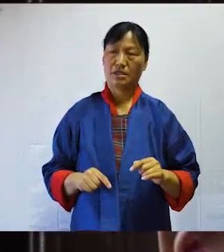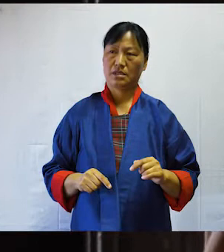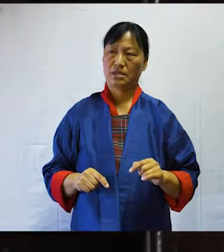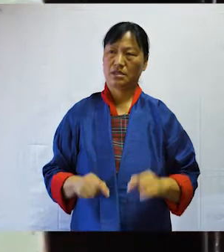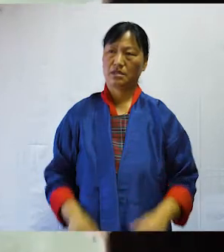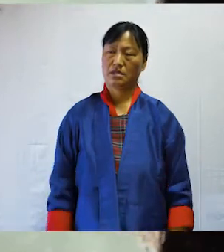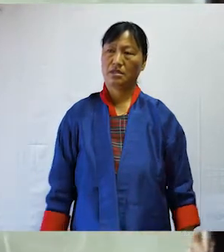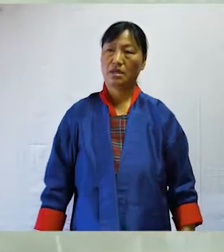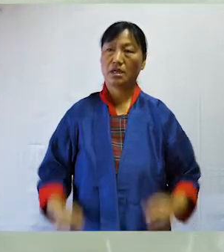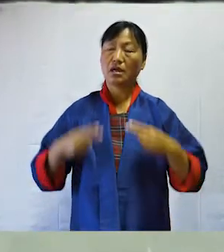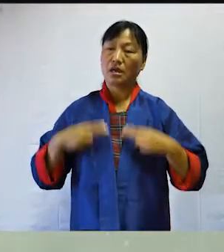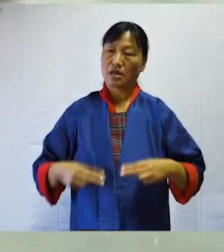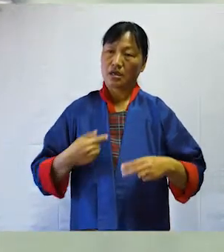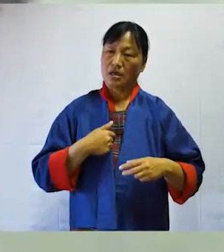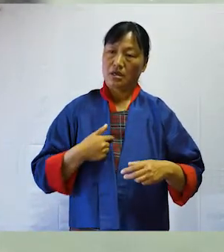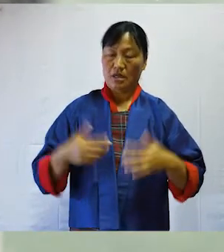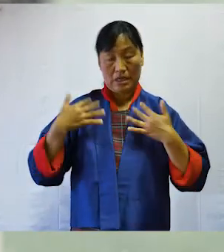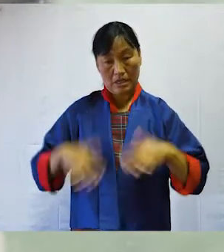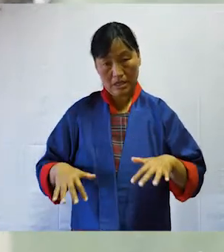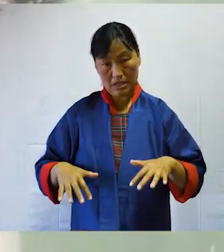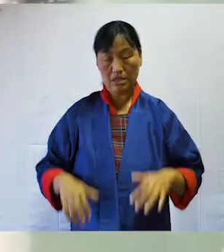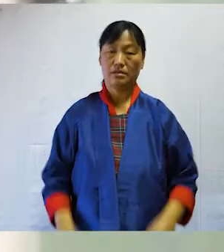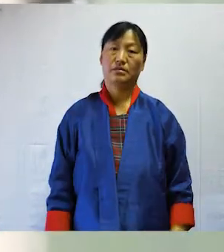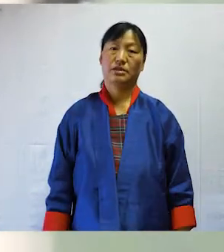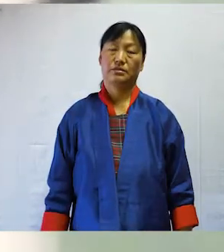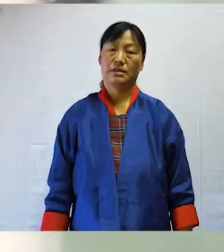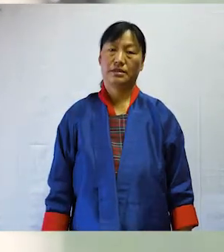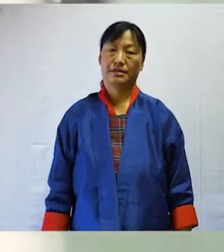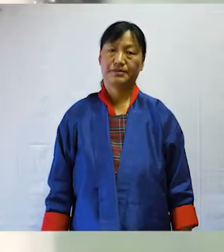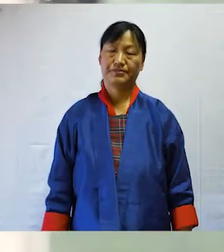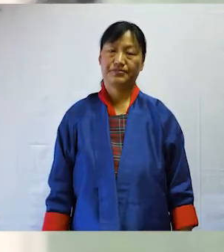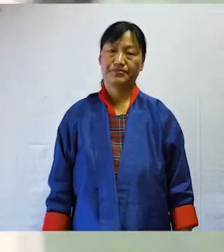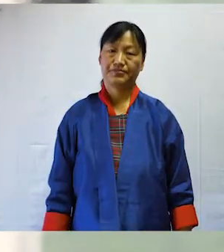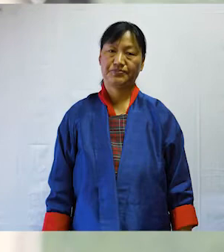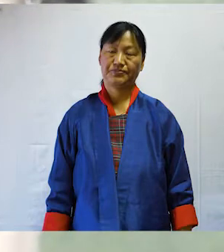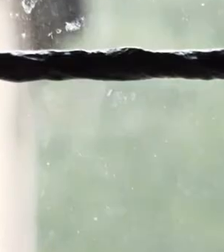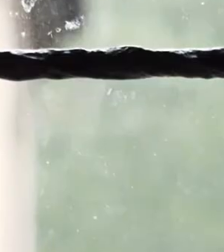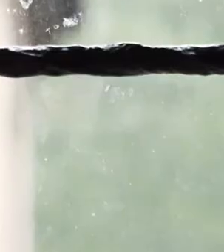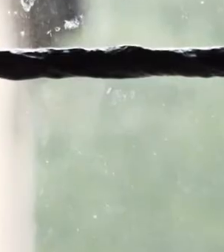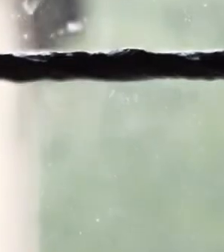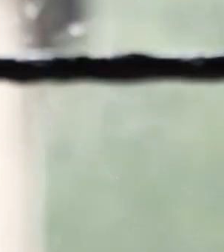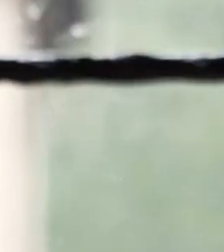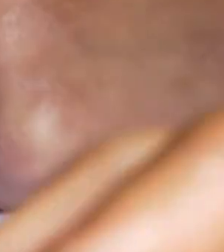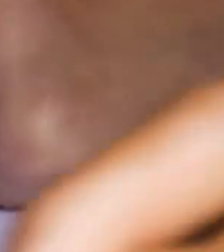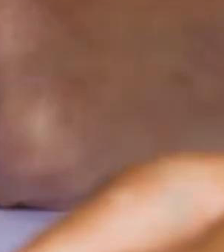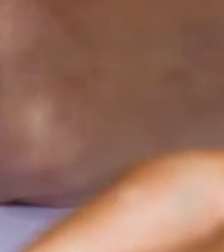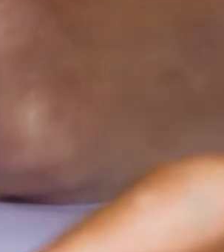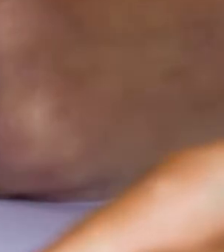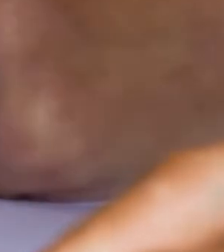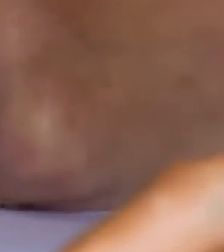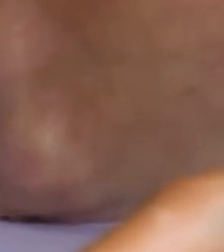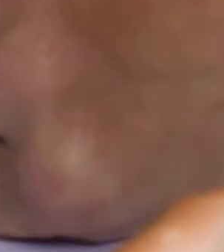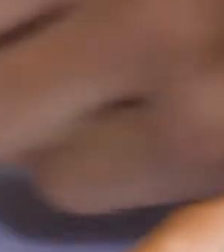भएर यस्तो लङ टर्ममा अब हेल्थ इफेक्ट हुँदो रहेछ मेरो हेल्थ इफेक्ट हुँदो रहेछ त्यसले गरेर समथिङ